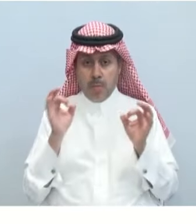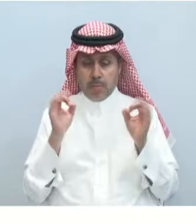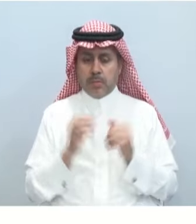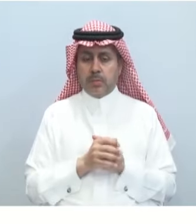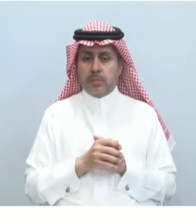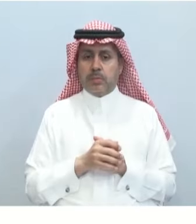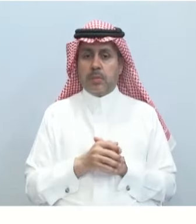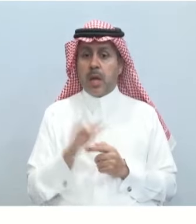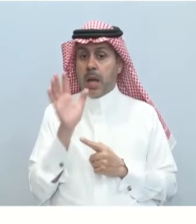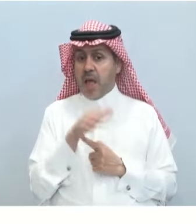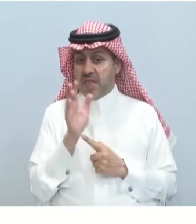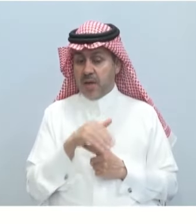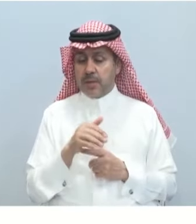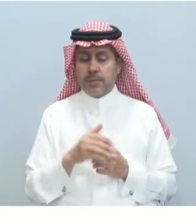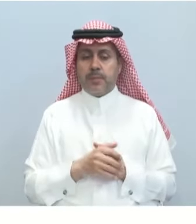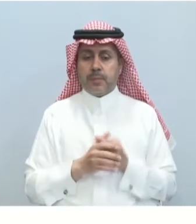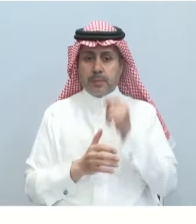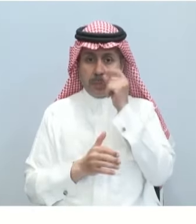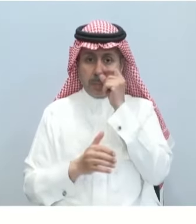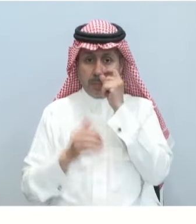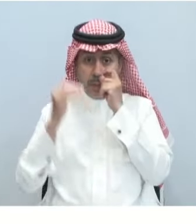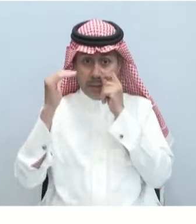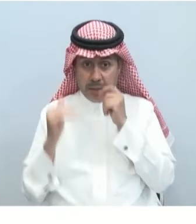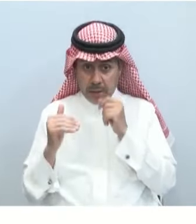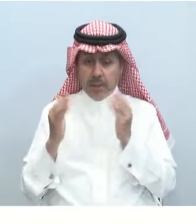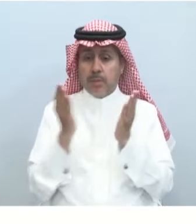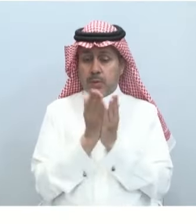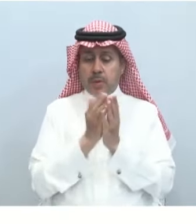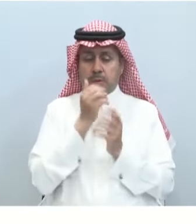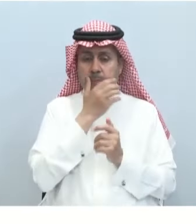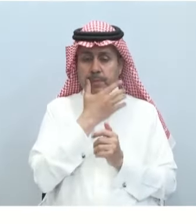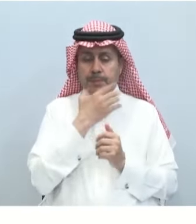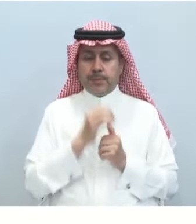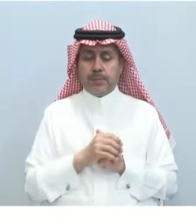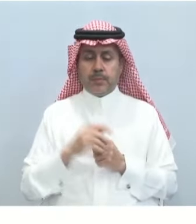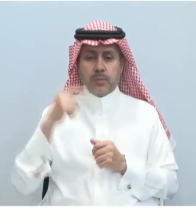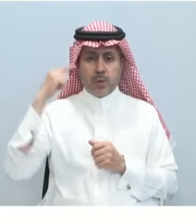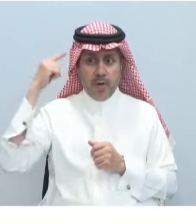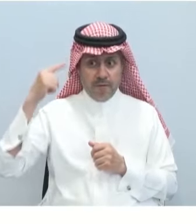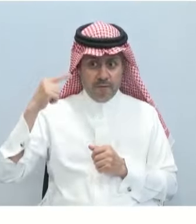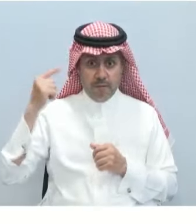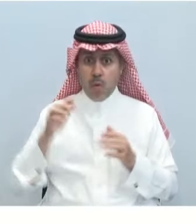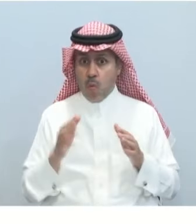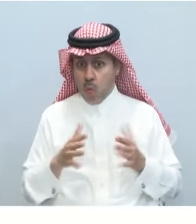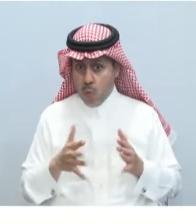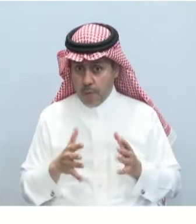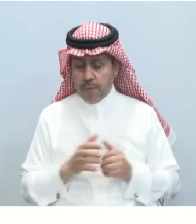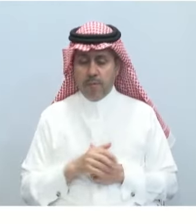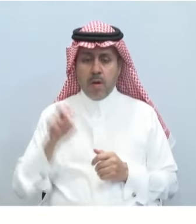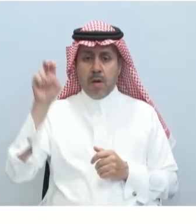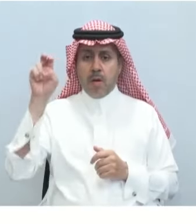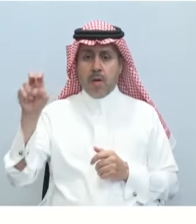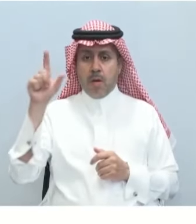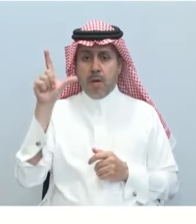ما هي الاثار التي تترتب على ذلك تدني المستوى الدراسي لانه يشعر بالخوف والقلق انطواء